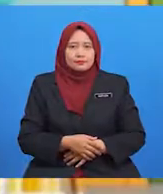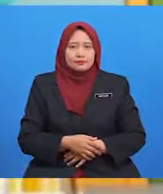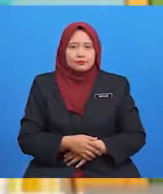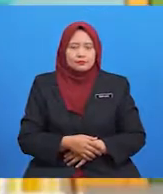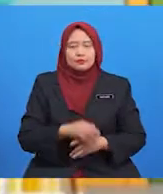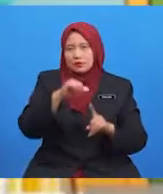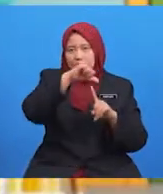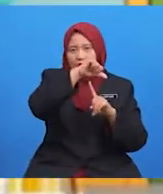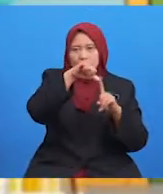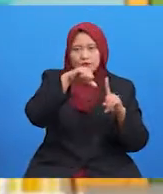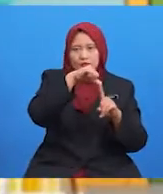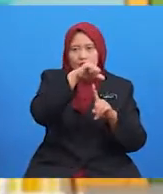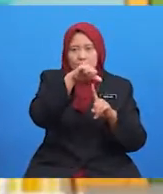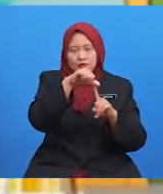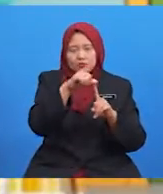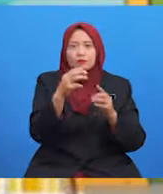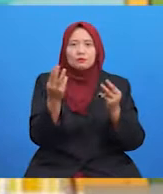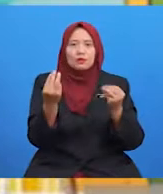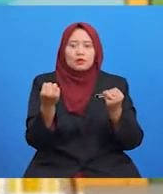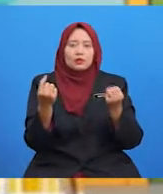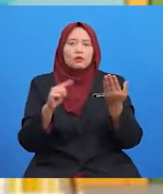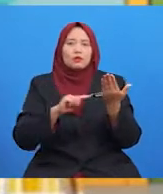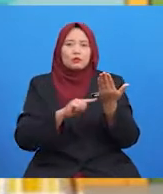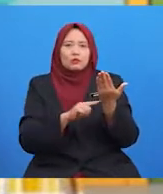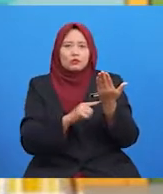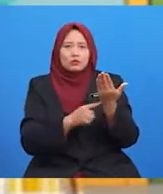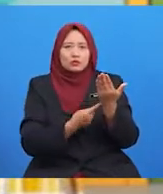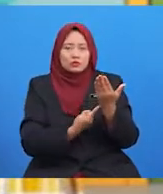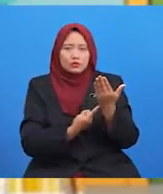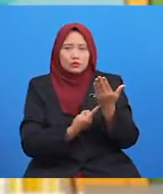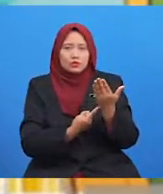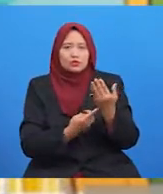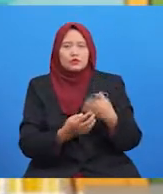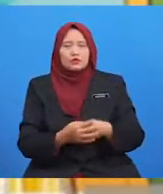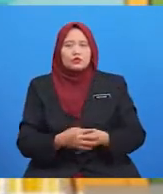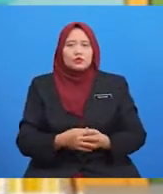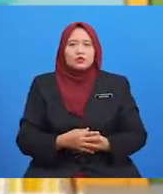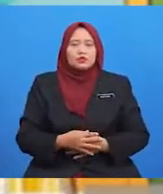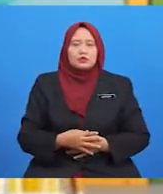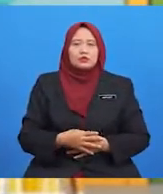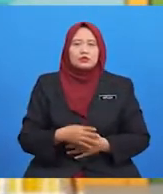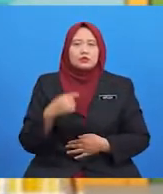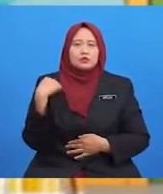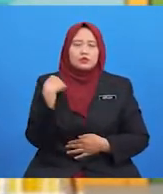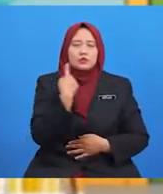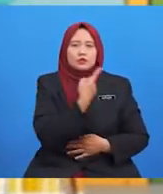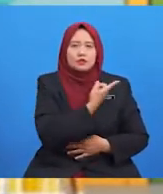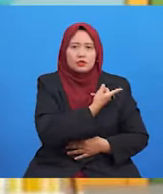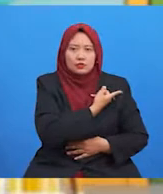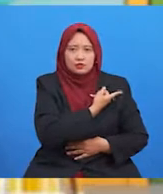Apabila kita memulakan pengkajian sajak, tidak sah rasanya kalau kita tidak